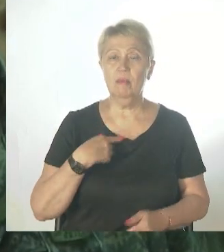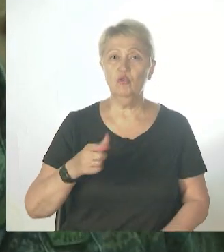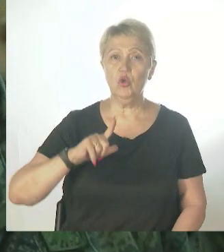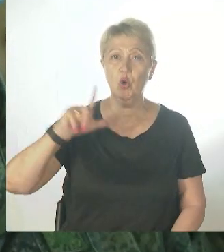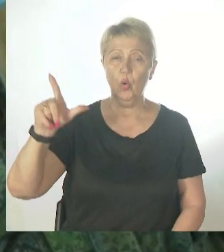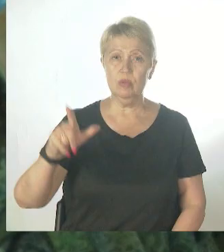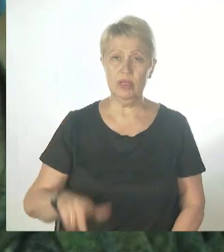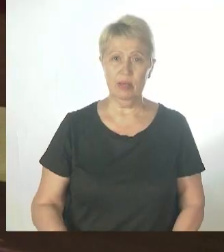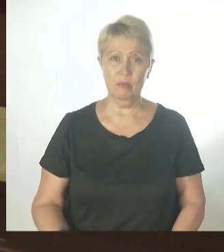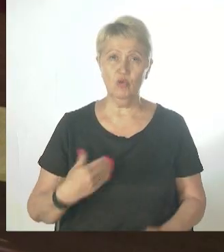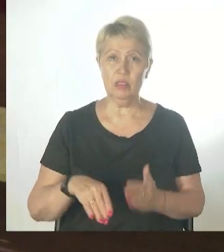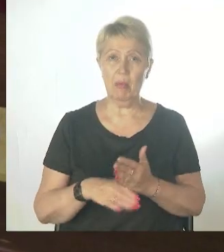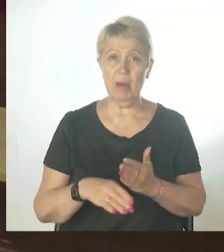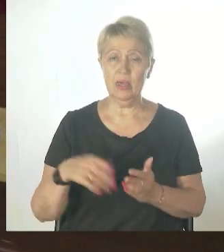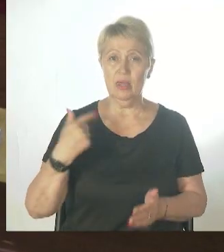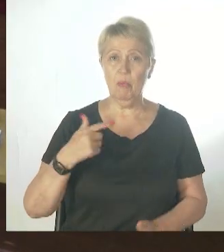Что вы